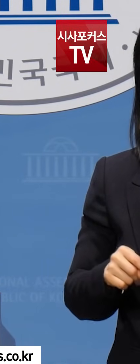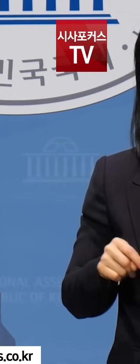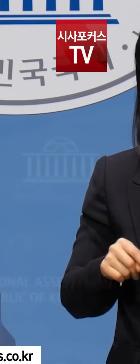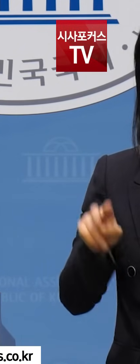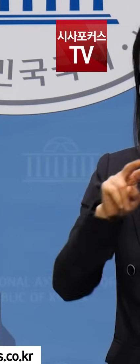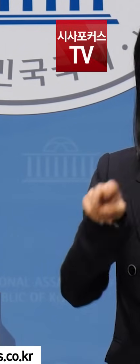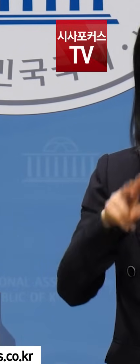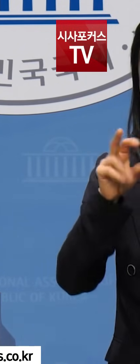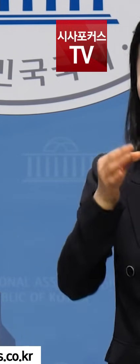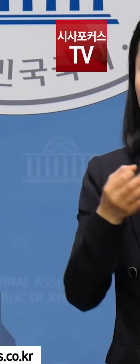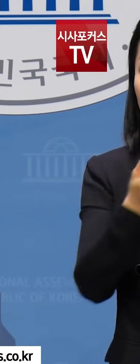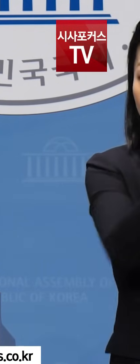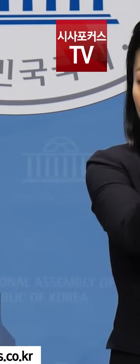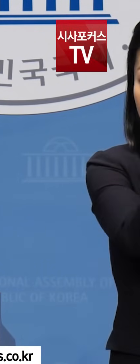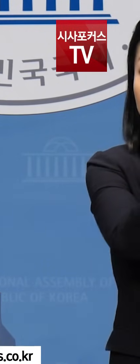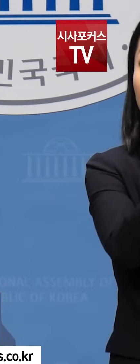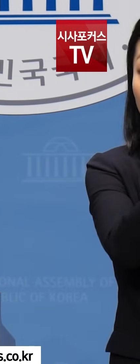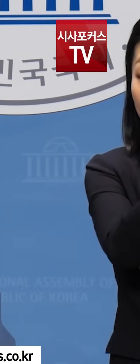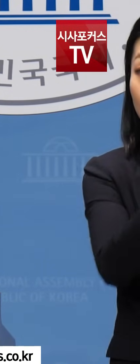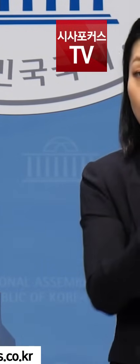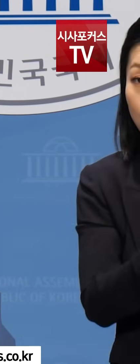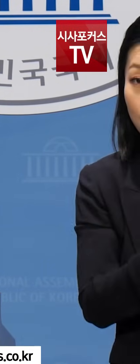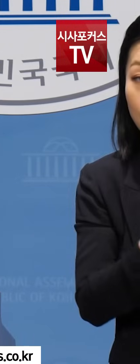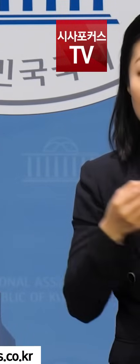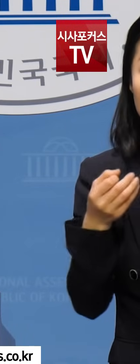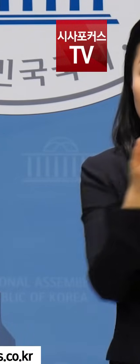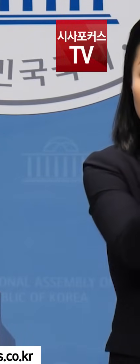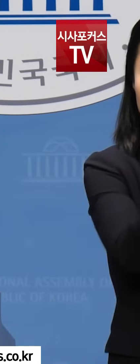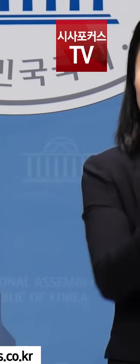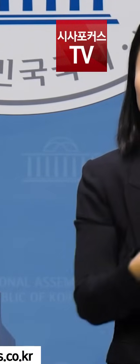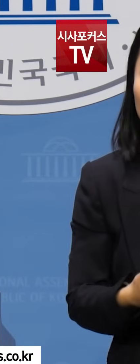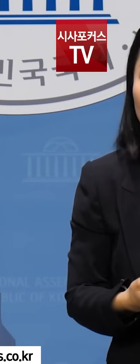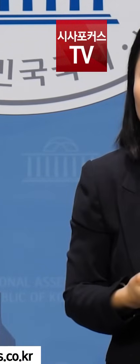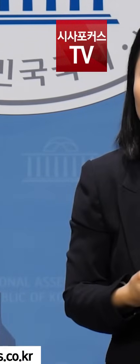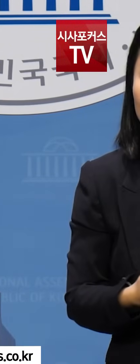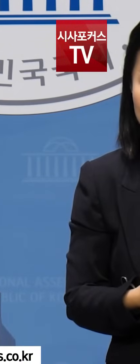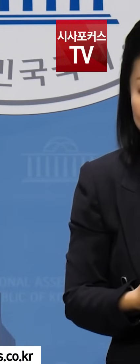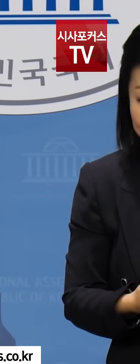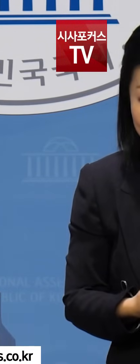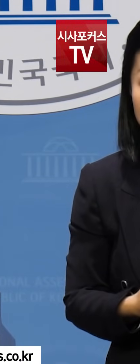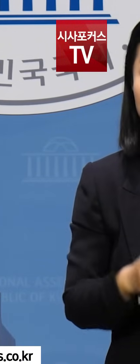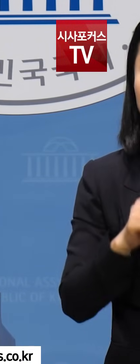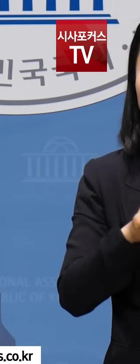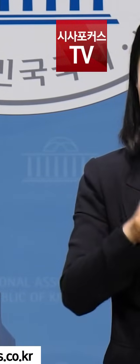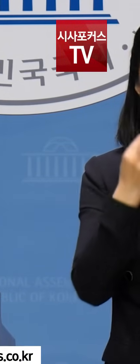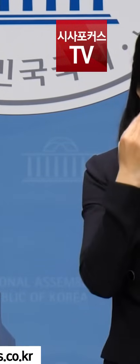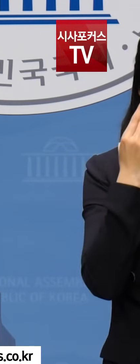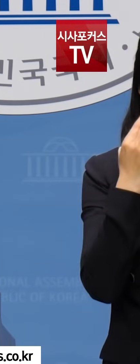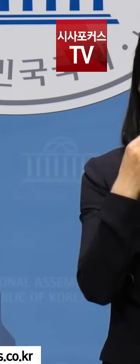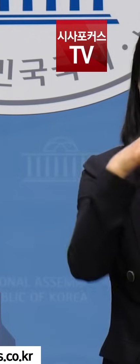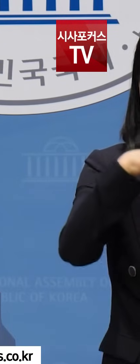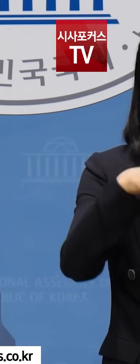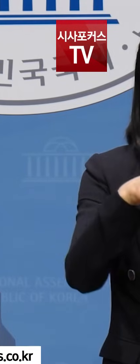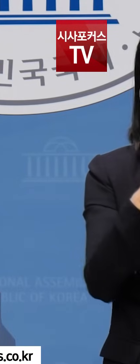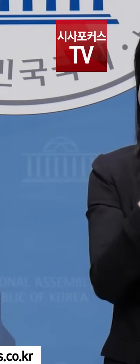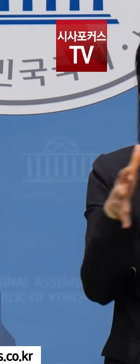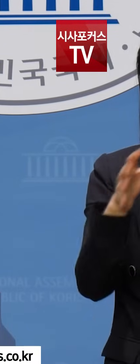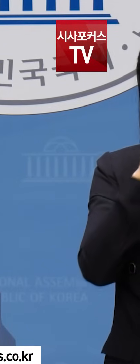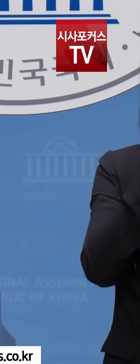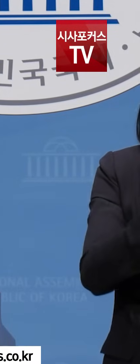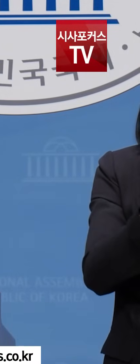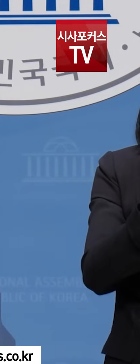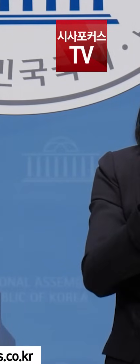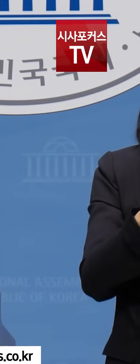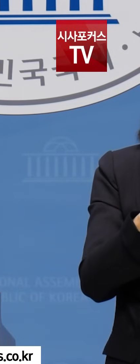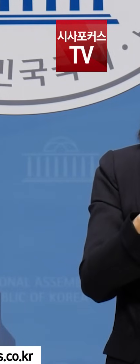245만 달러의 뇌물을 받았고 그 뇌물을 받은 돈으로 노정연 씨가 미국에 있는 아까 보여드린